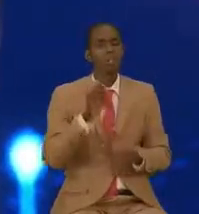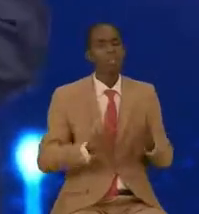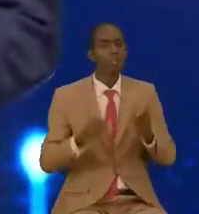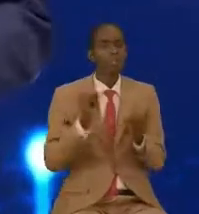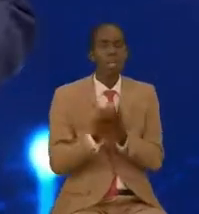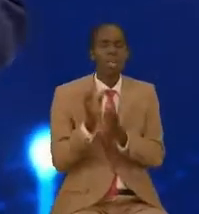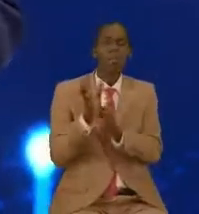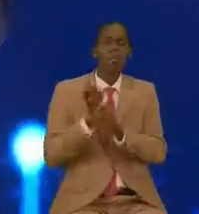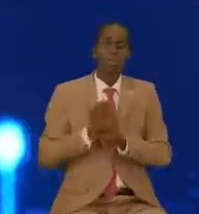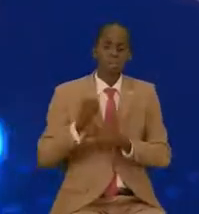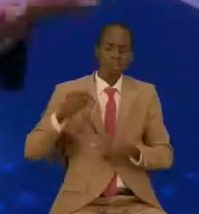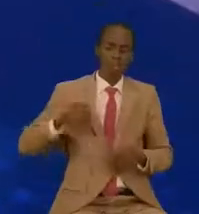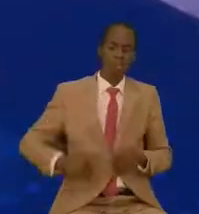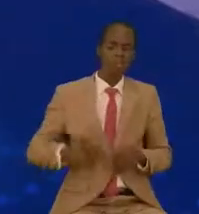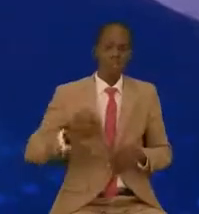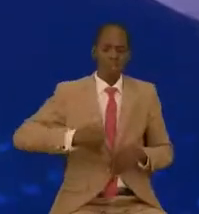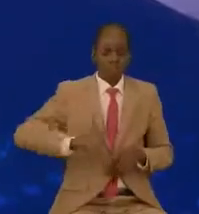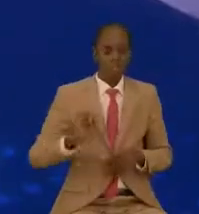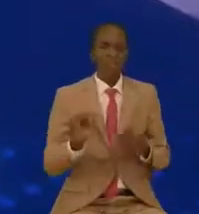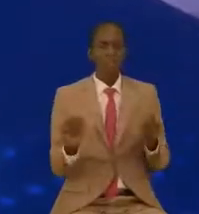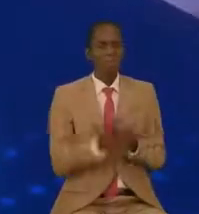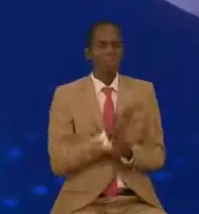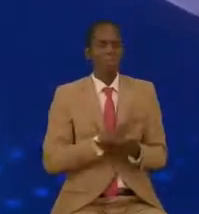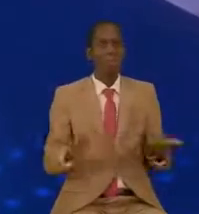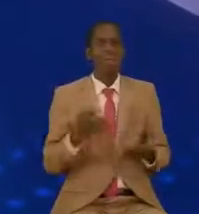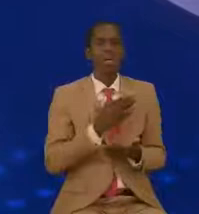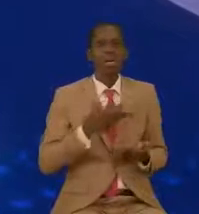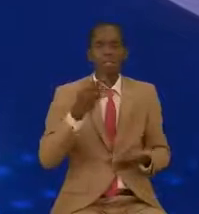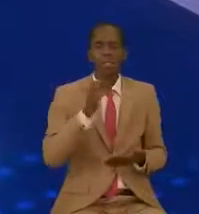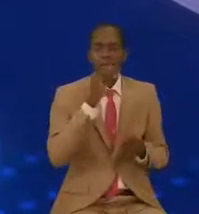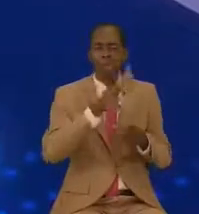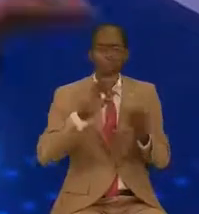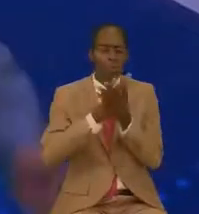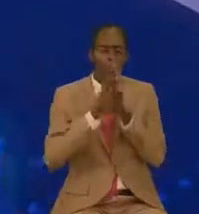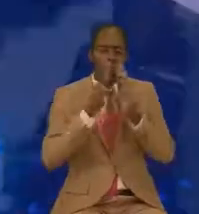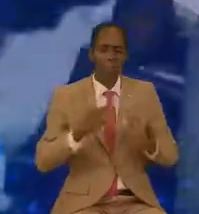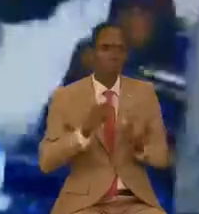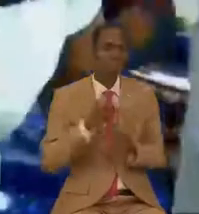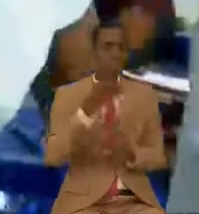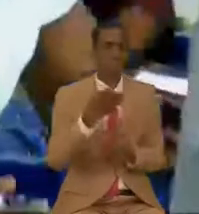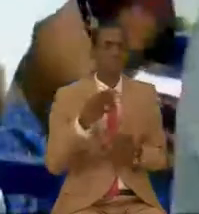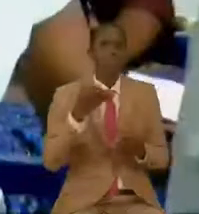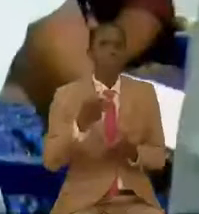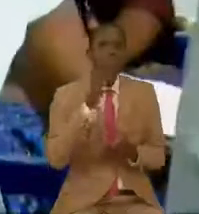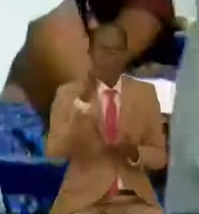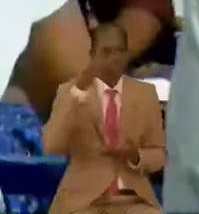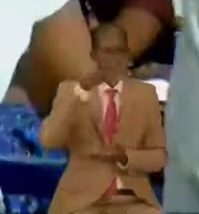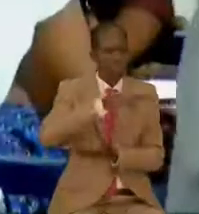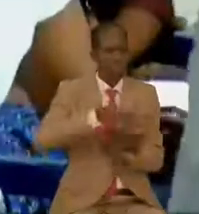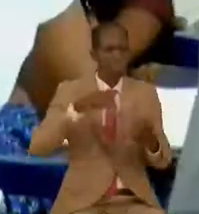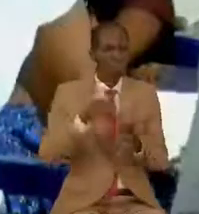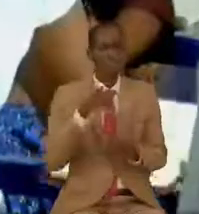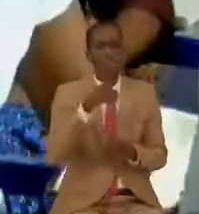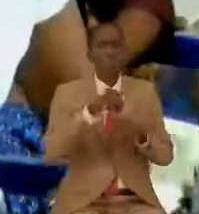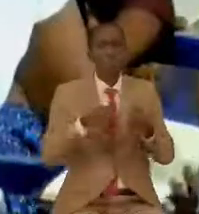qui ont la circoncision, ils se déchiraient. Il n'y a pas de paix en eux. Il y a la confusion dans leur corps. Mais